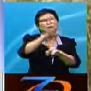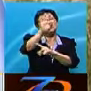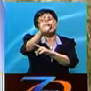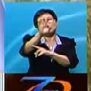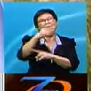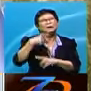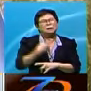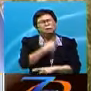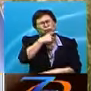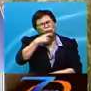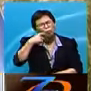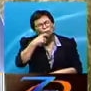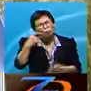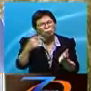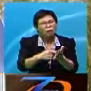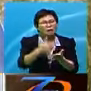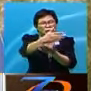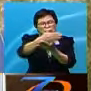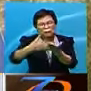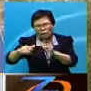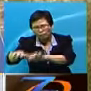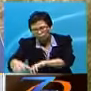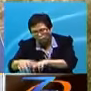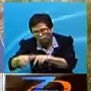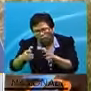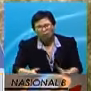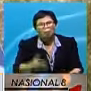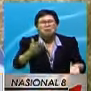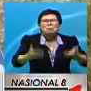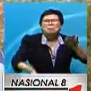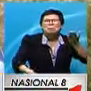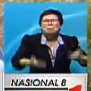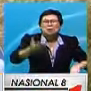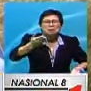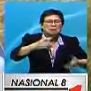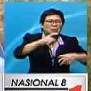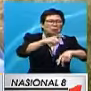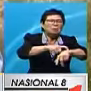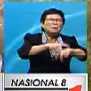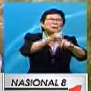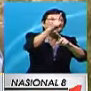kemarau lagi. Ada setengah-setengah petani meramalkan, dikata kemungkinan musim